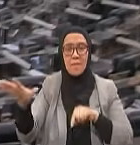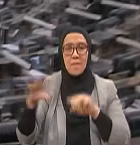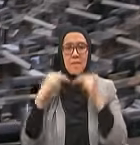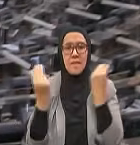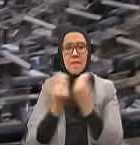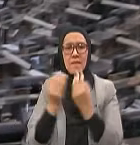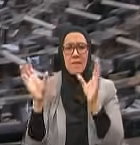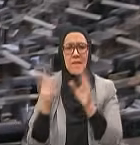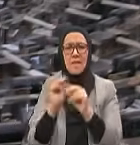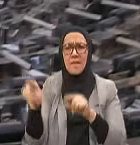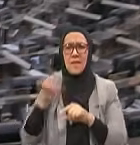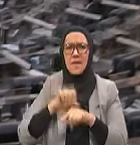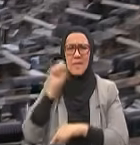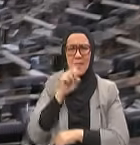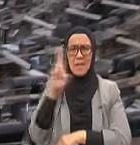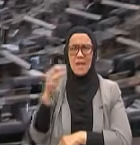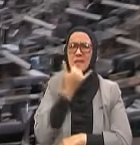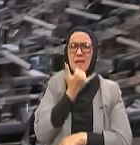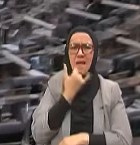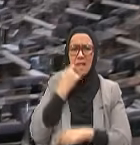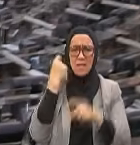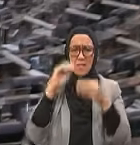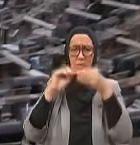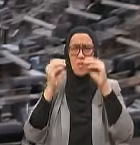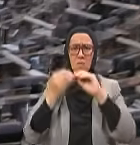betul sifatnya sebuah 367